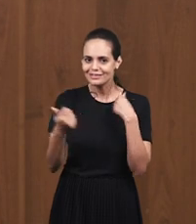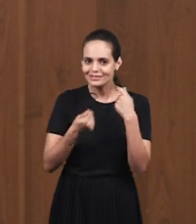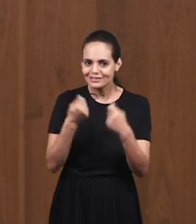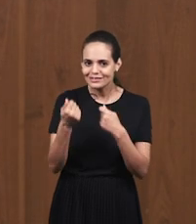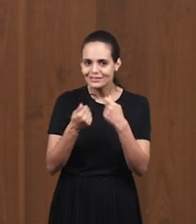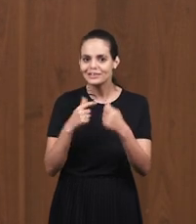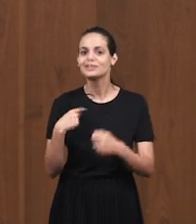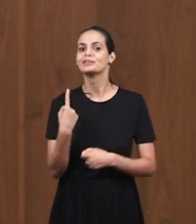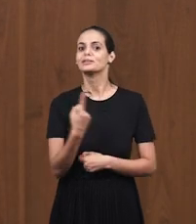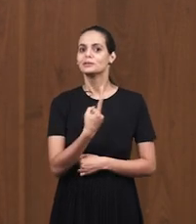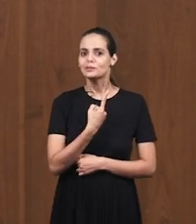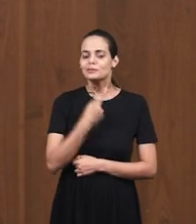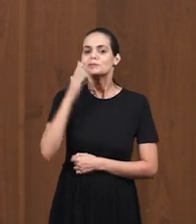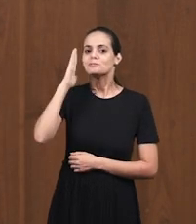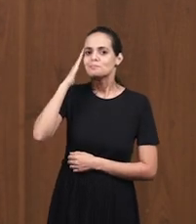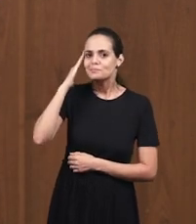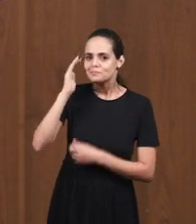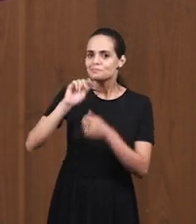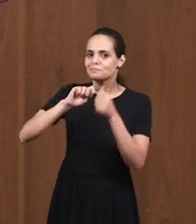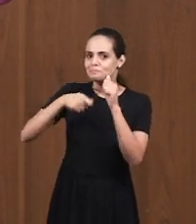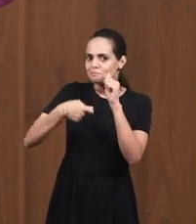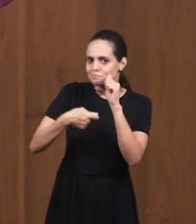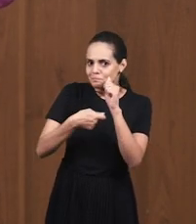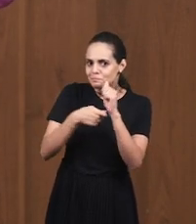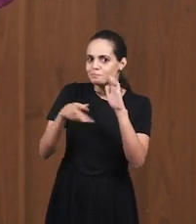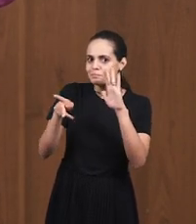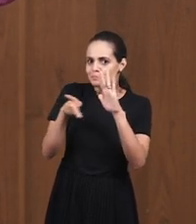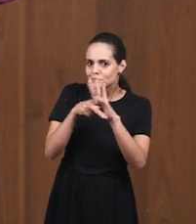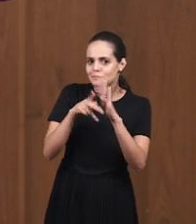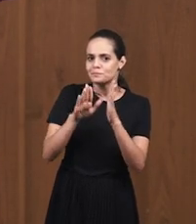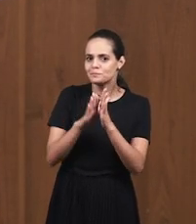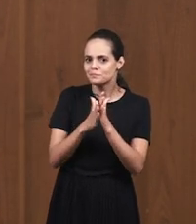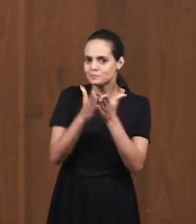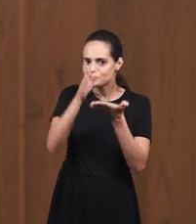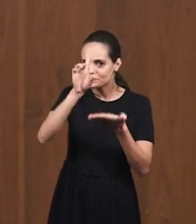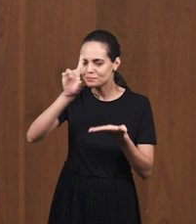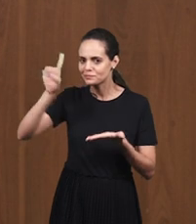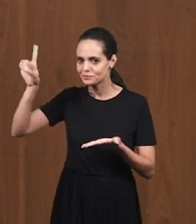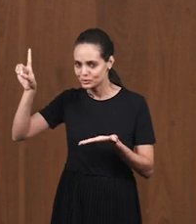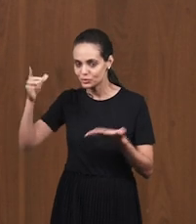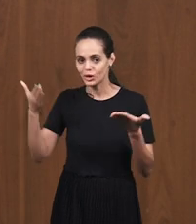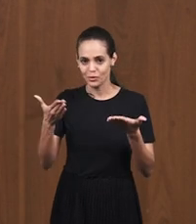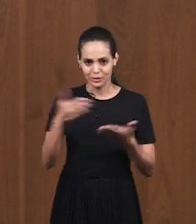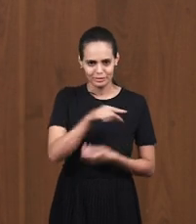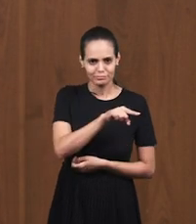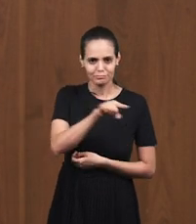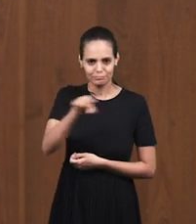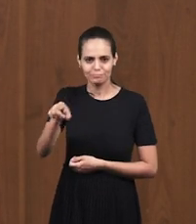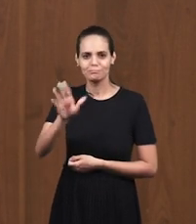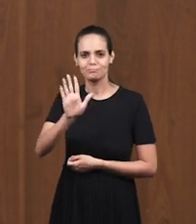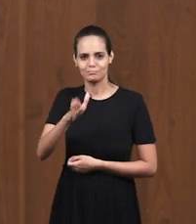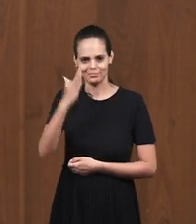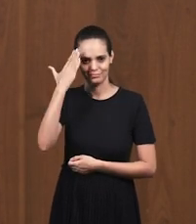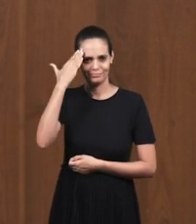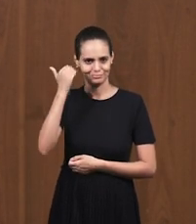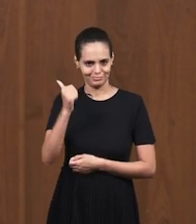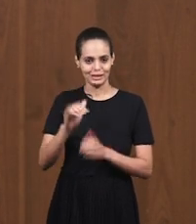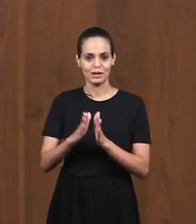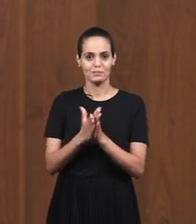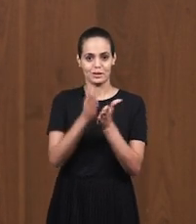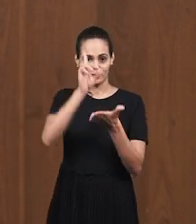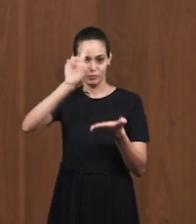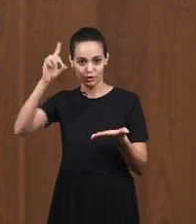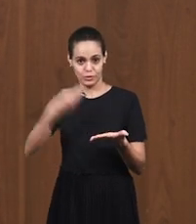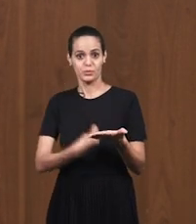Богу, помог нам понять тайны Слова Божьего. Итак, когда вы уже знаете, что Слово Божье,